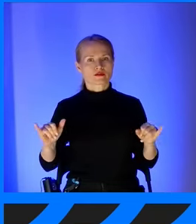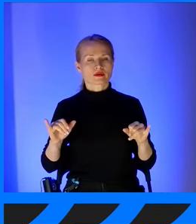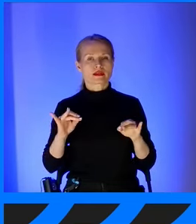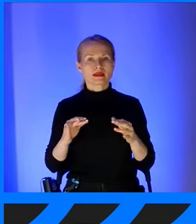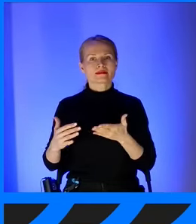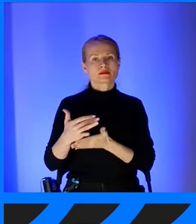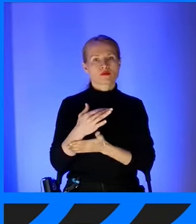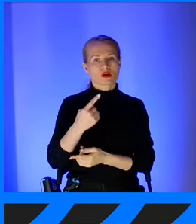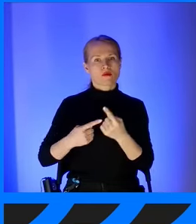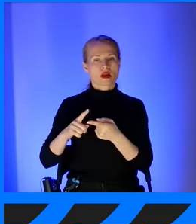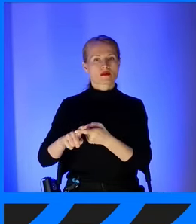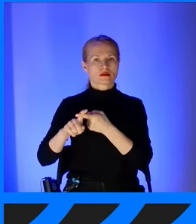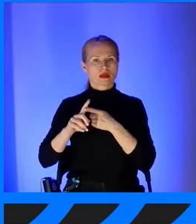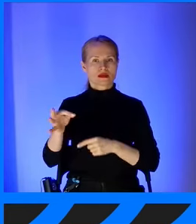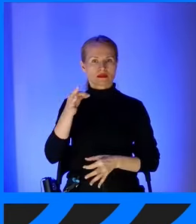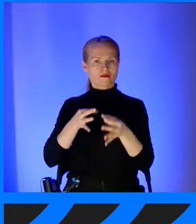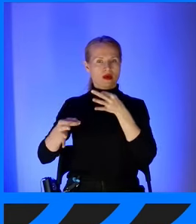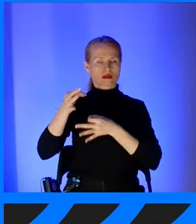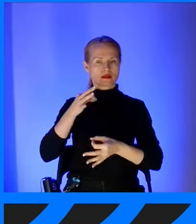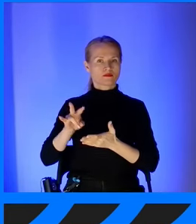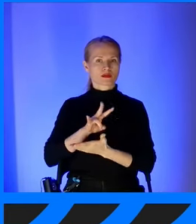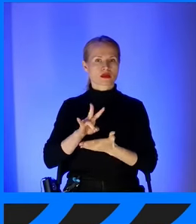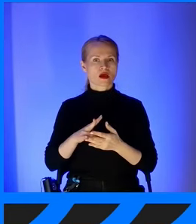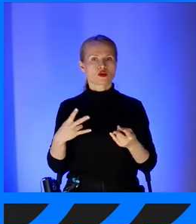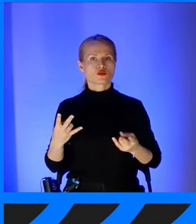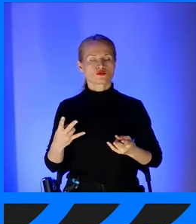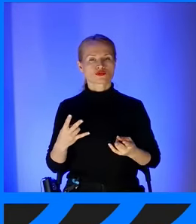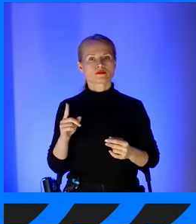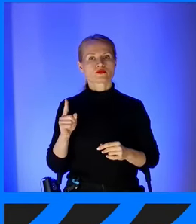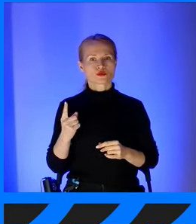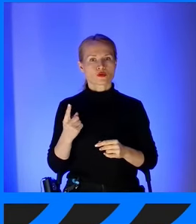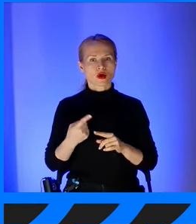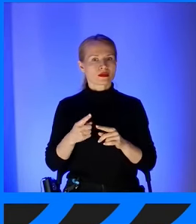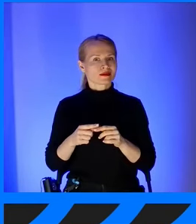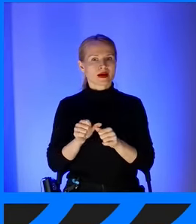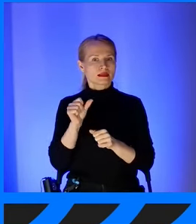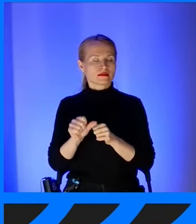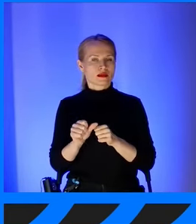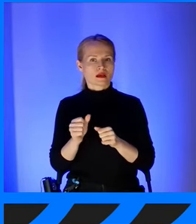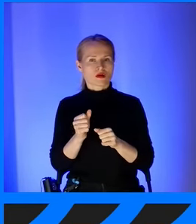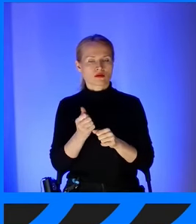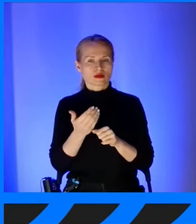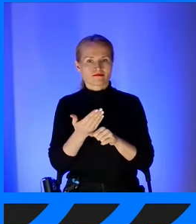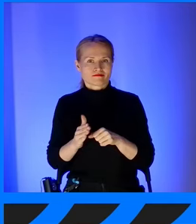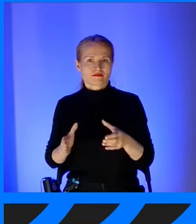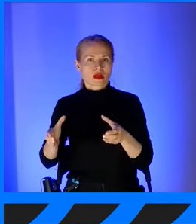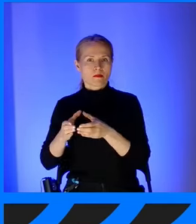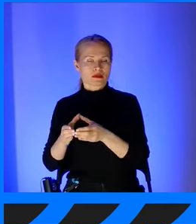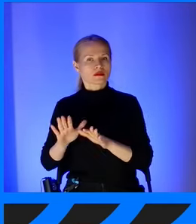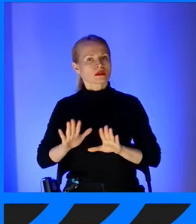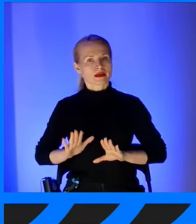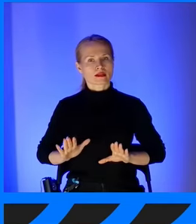обратной связи постоянно здесь наверное больше мы говорим уже не про какой-то Отдельно взятый комитет Да здесь мы говорим о том